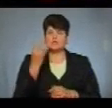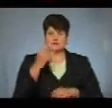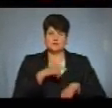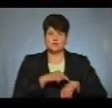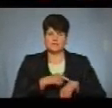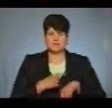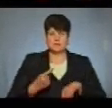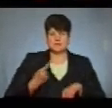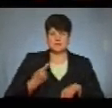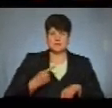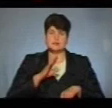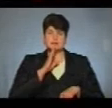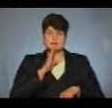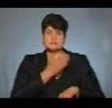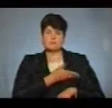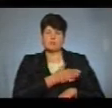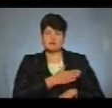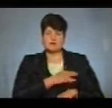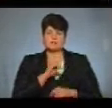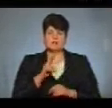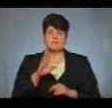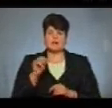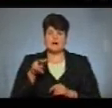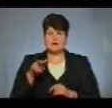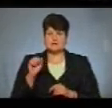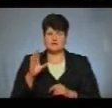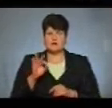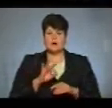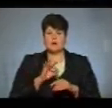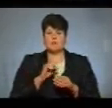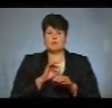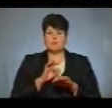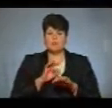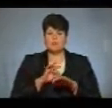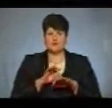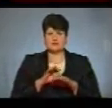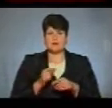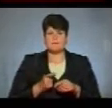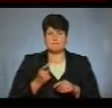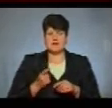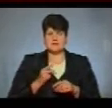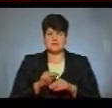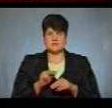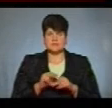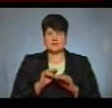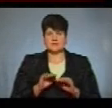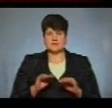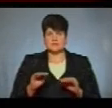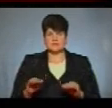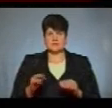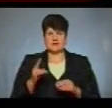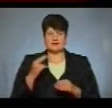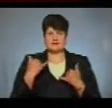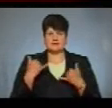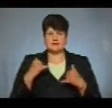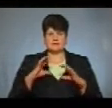години майстриня з Полтави Катерина Власова проводить майстер-клас ручного ліплення горнятка для вихованців дитячої школи